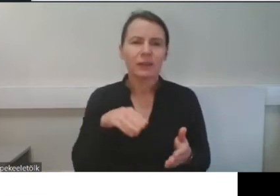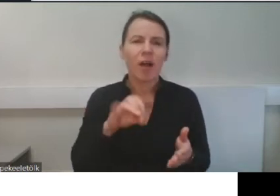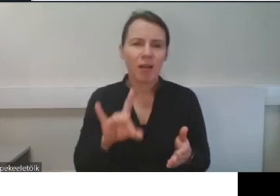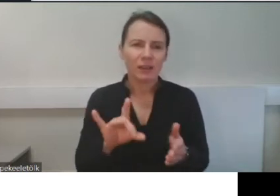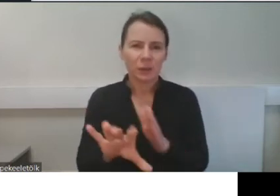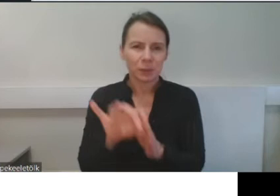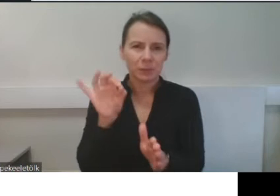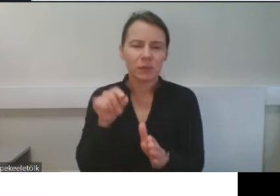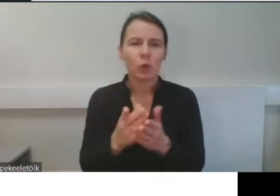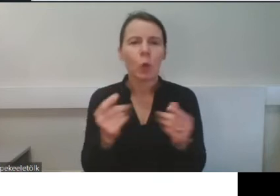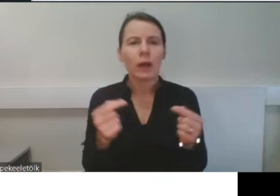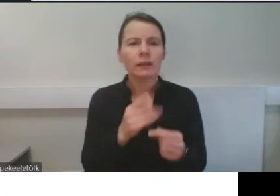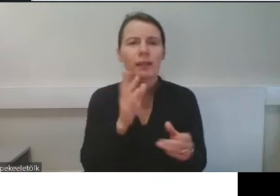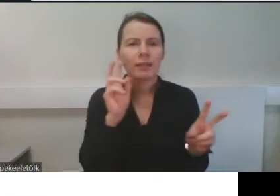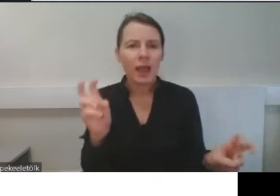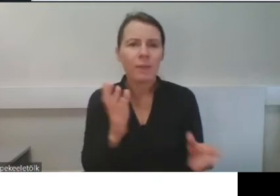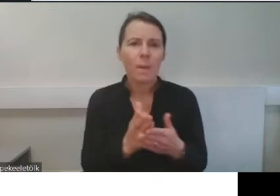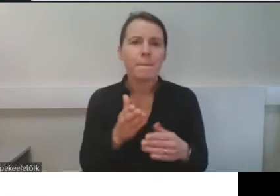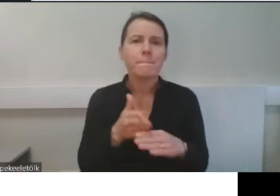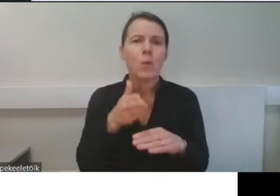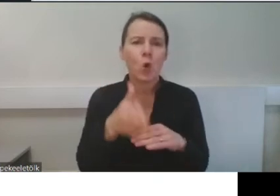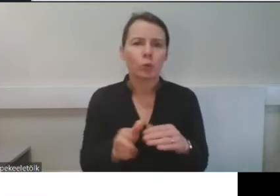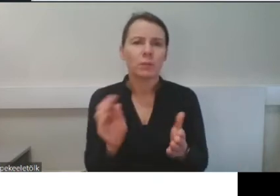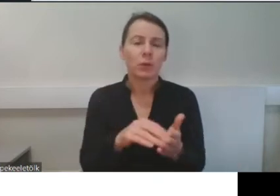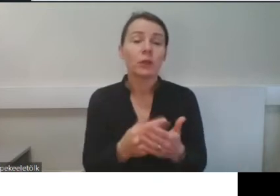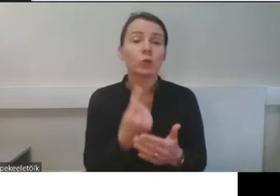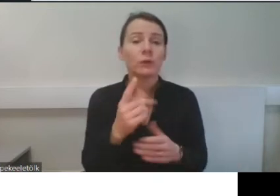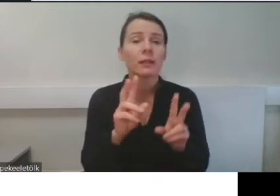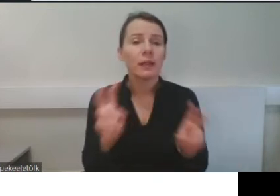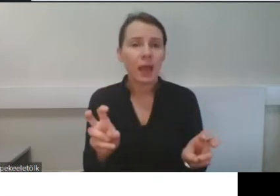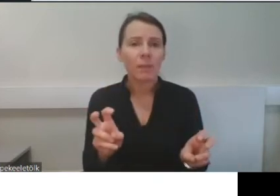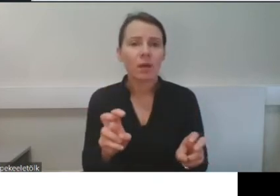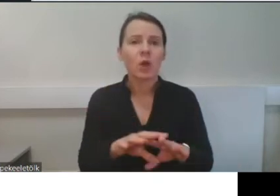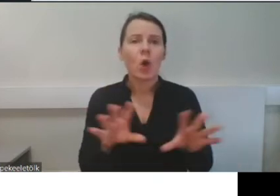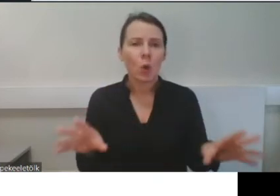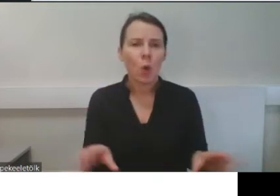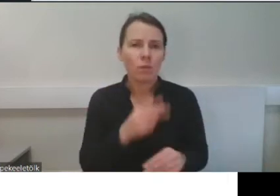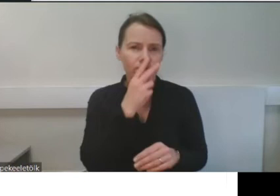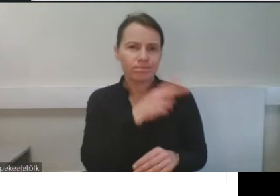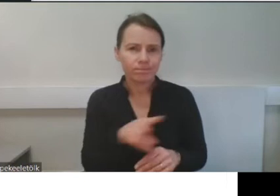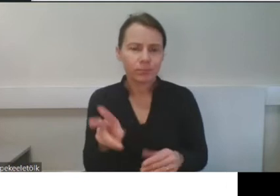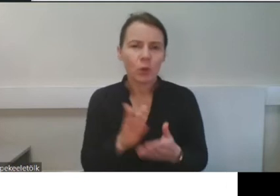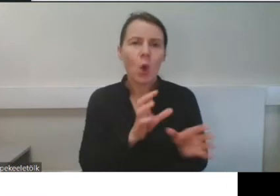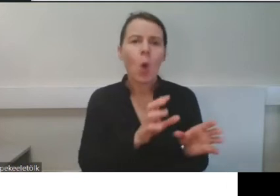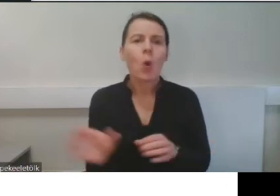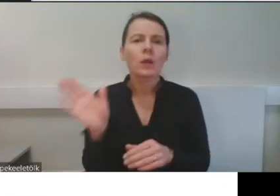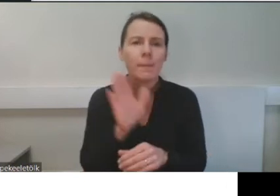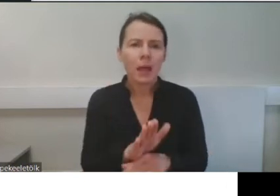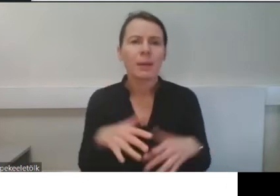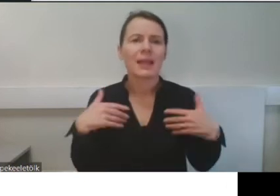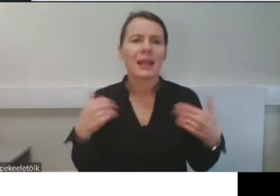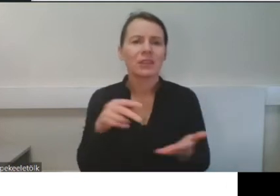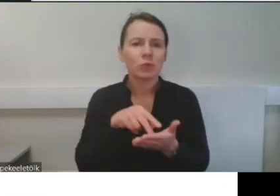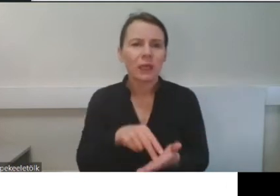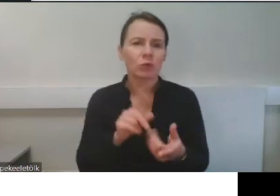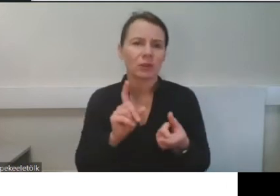aegread, kus on siis toodud põhiliste tabelite info, nii palju kui võimalik maakondlikus lõikes. Siin on näha